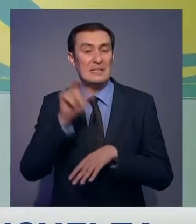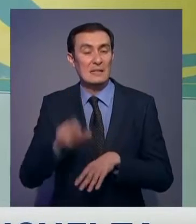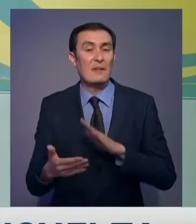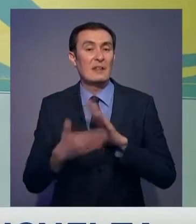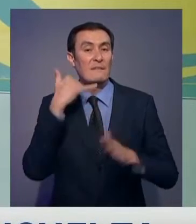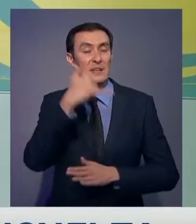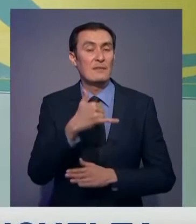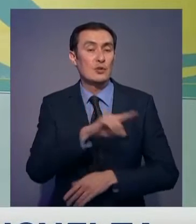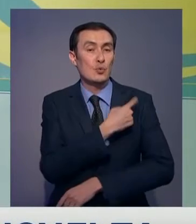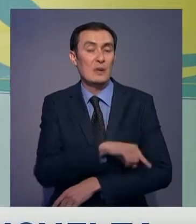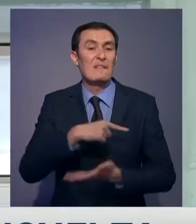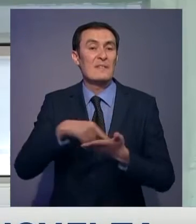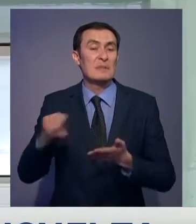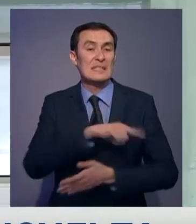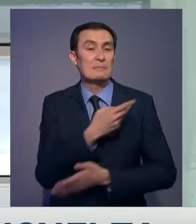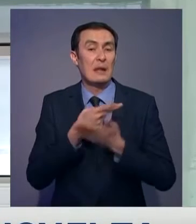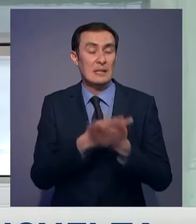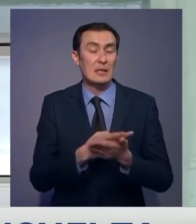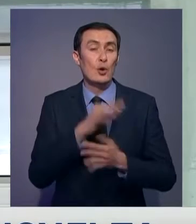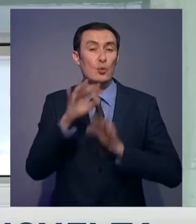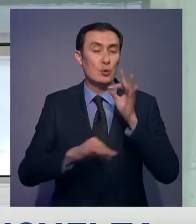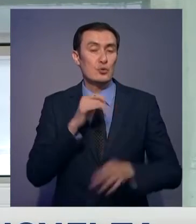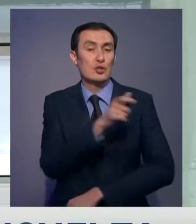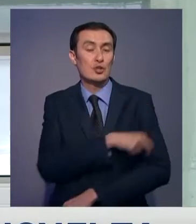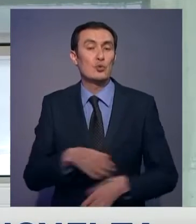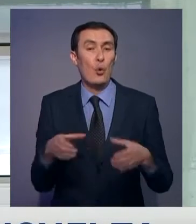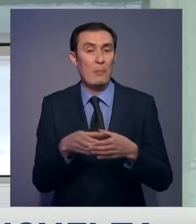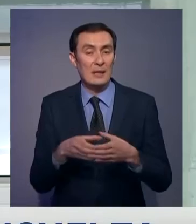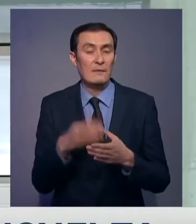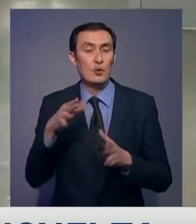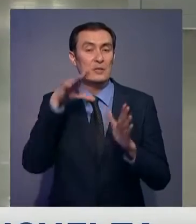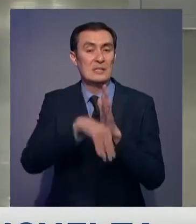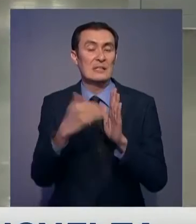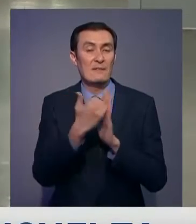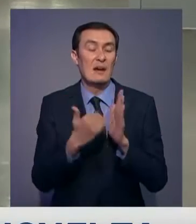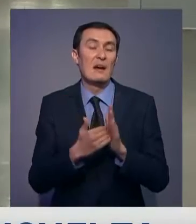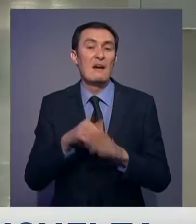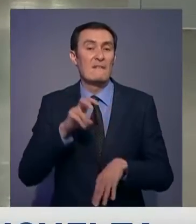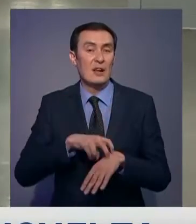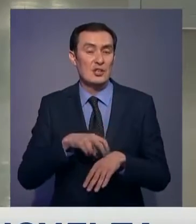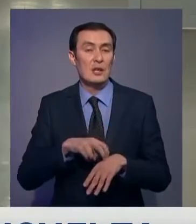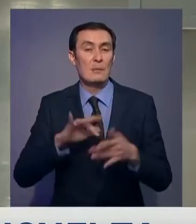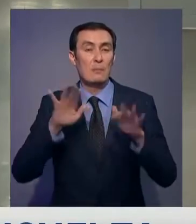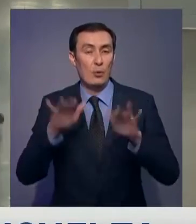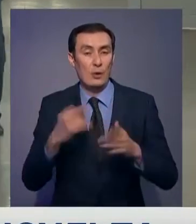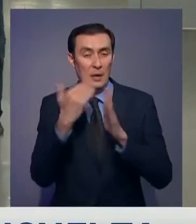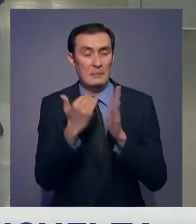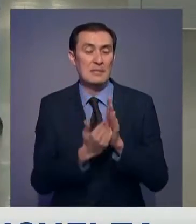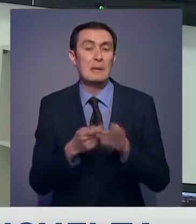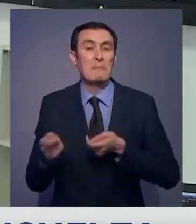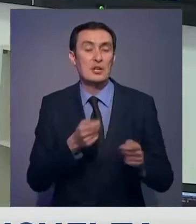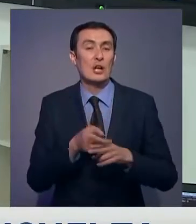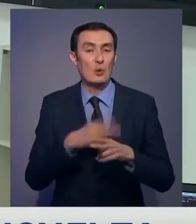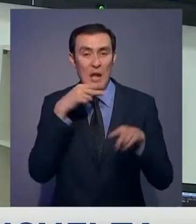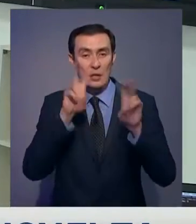вызова скорой и до выписки из больницы. Там круглосуточно дежурит команда. В ее составе врач-невролог, IT-программист и менеджеры,